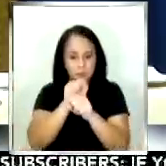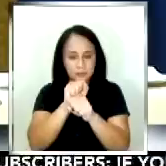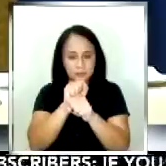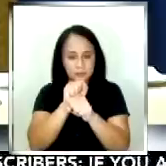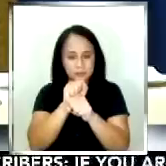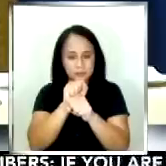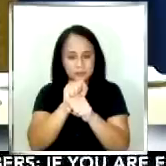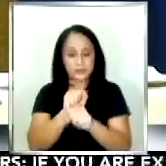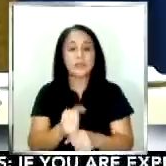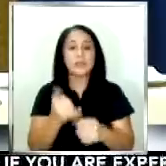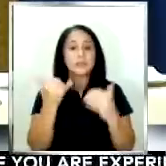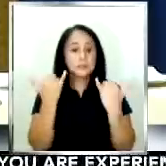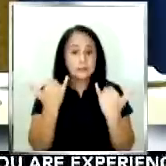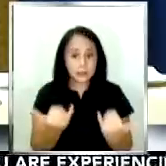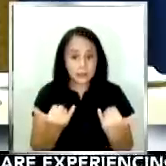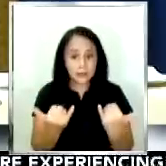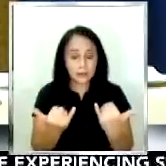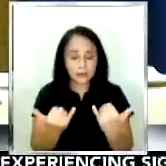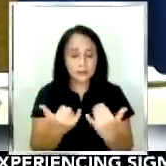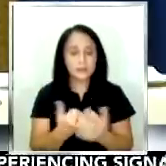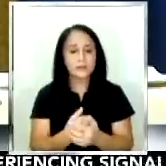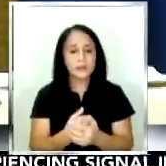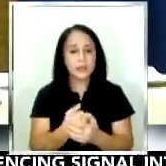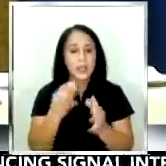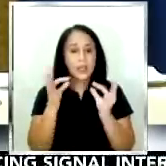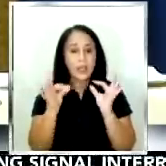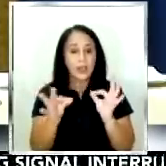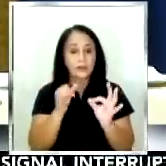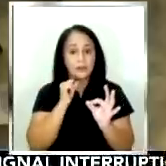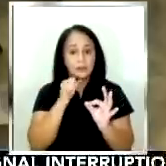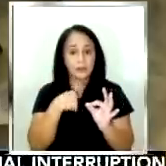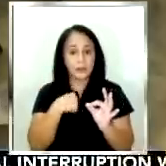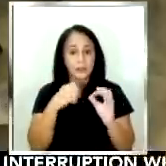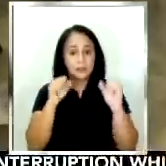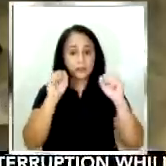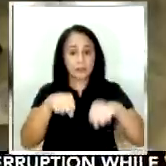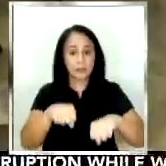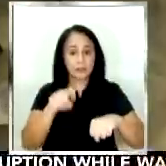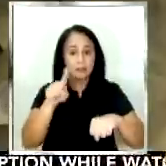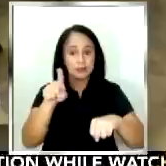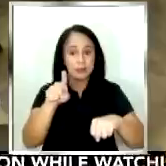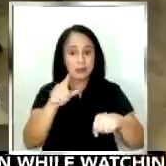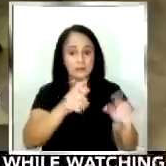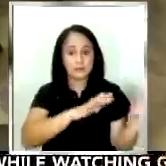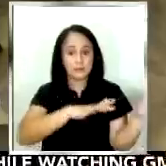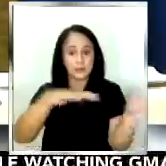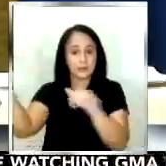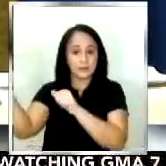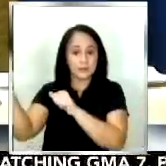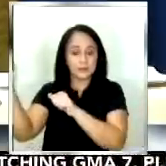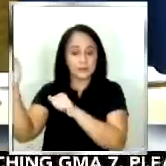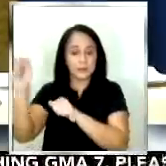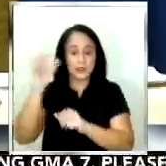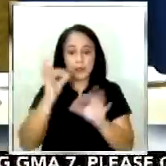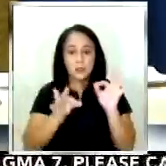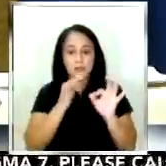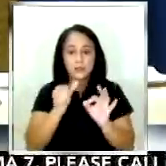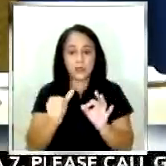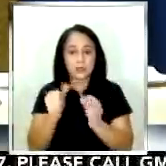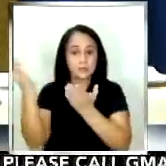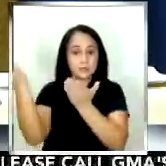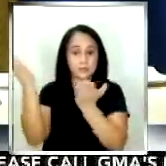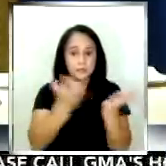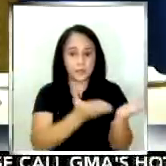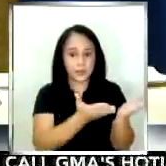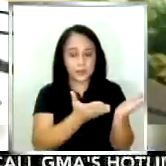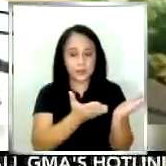Ngayon, pag hindi ako pumayag, aalis talaga sila. Kung hindi sila makadeliver ng